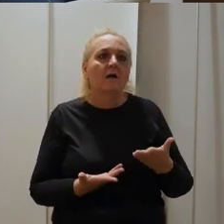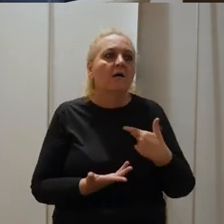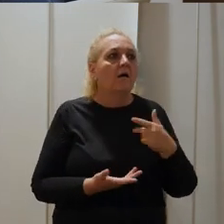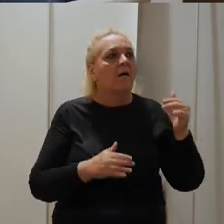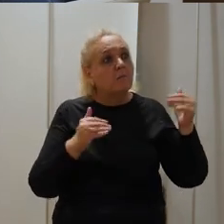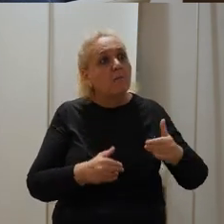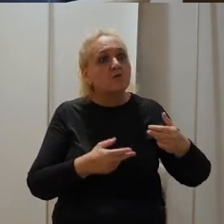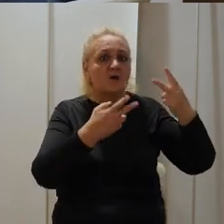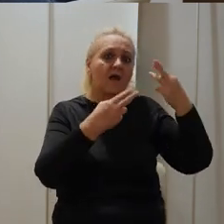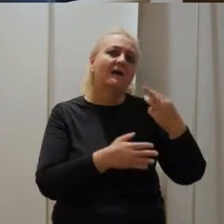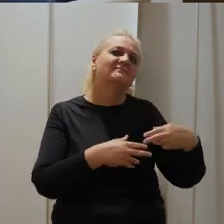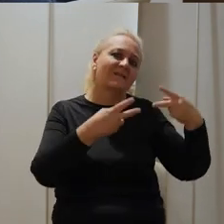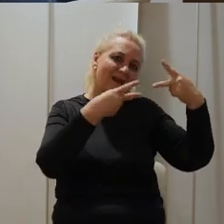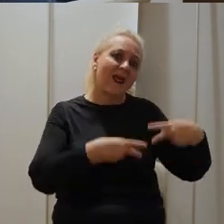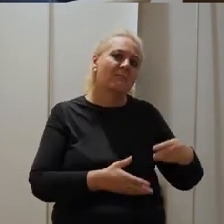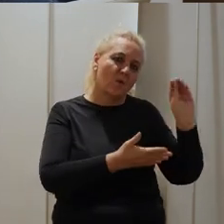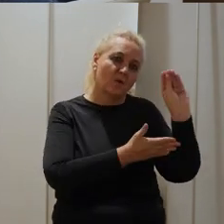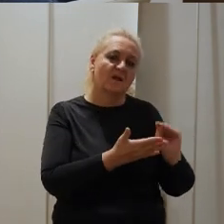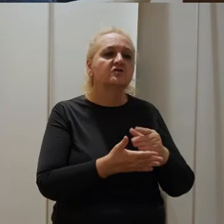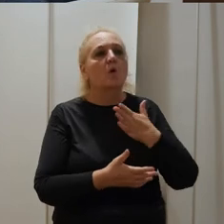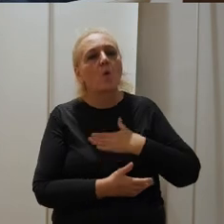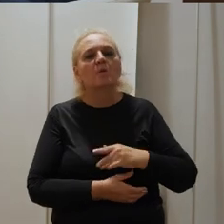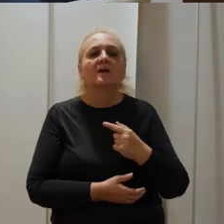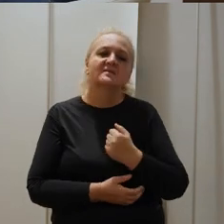że reportaże, bo lubię smutne książki.